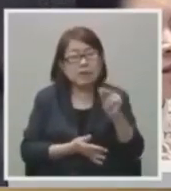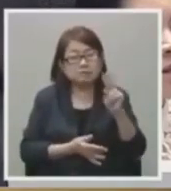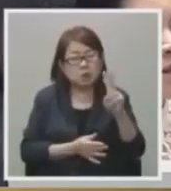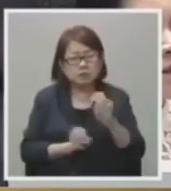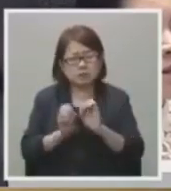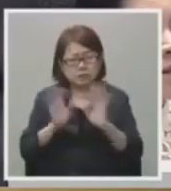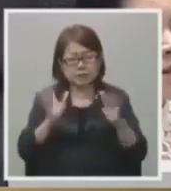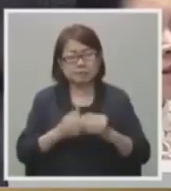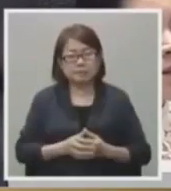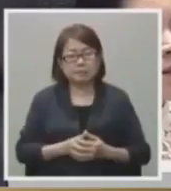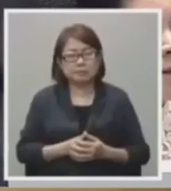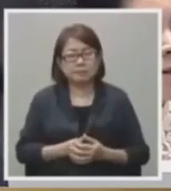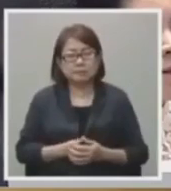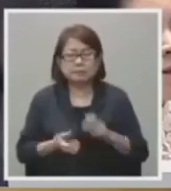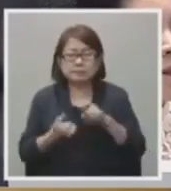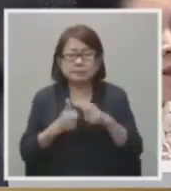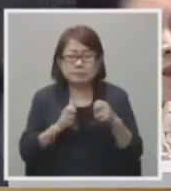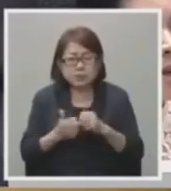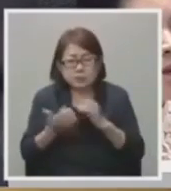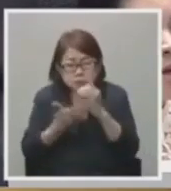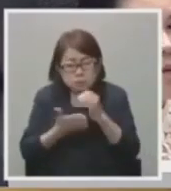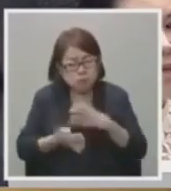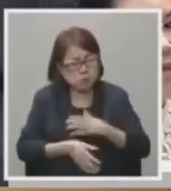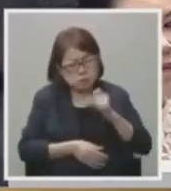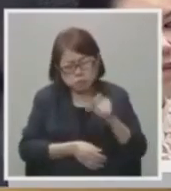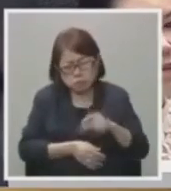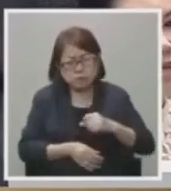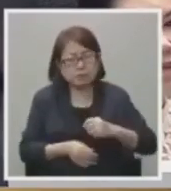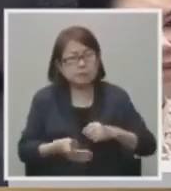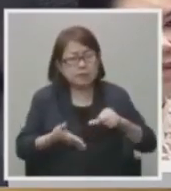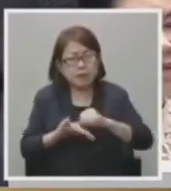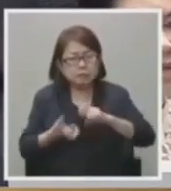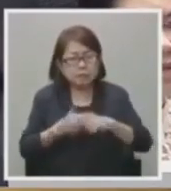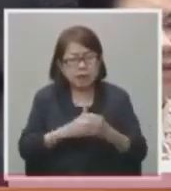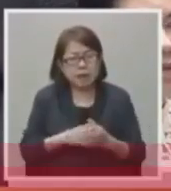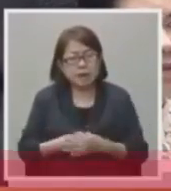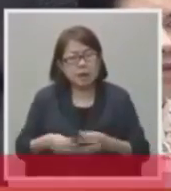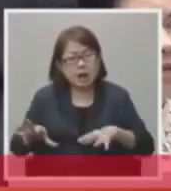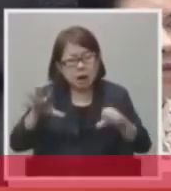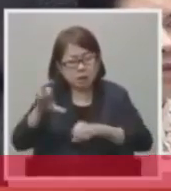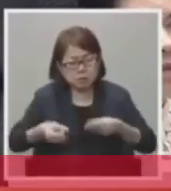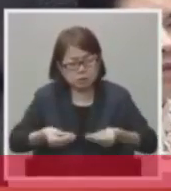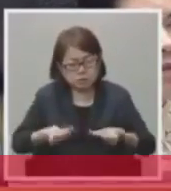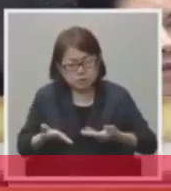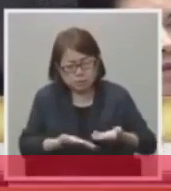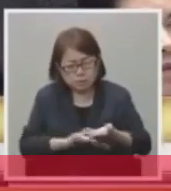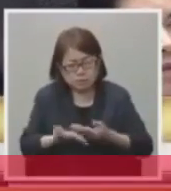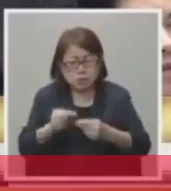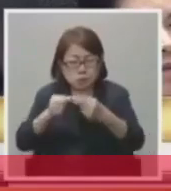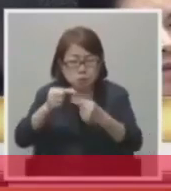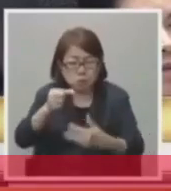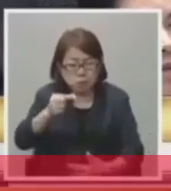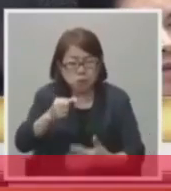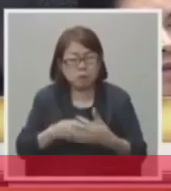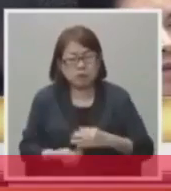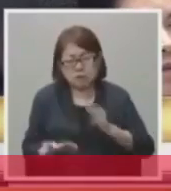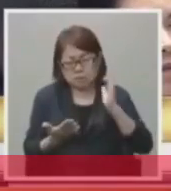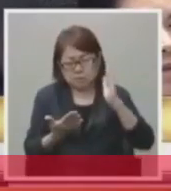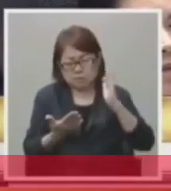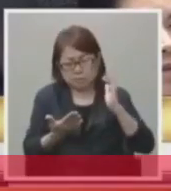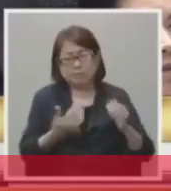านพูดไว้ชัดปัญหายาเสพติดจะเร่งรัดการแก้ไขได้มีการสวนล่มทุกส่วนยาวฮะเดี๋ยวผมจะอ่านเร็วมันทำจะไม่